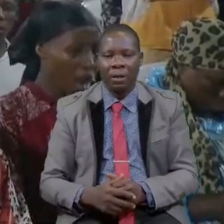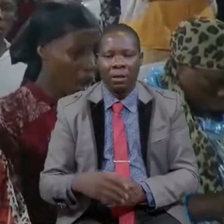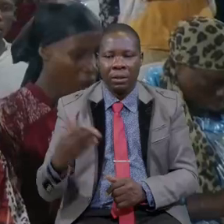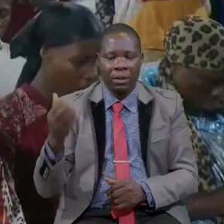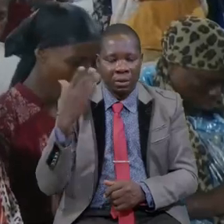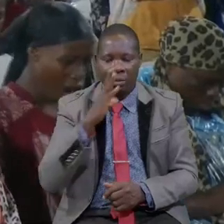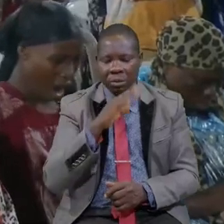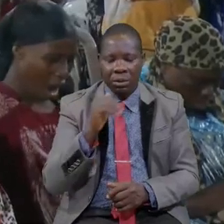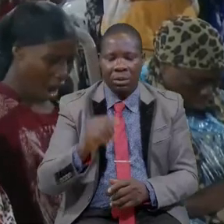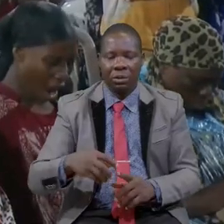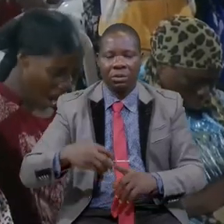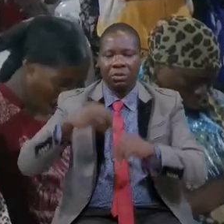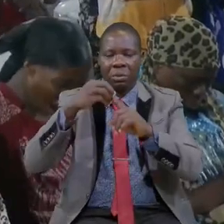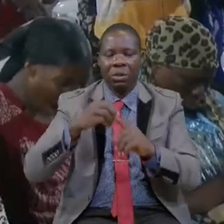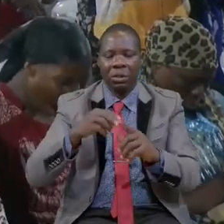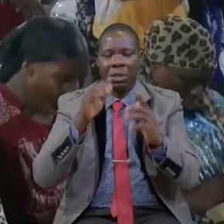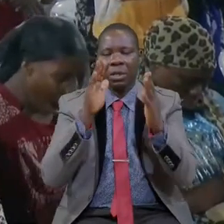Il y aura